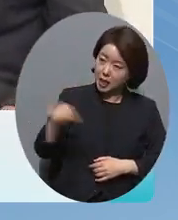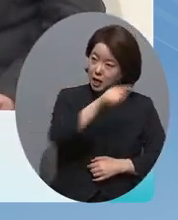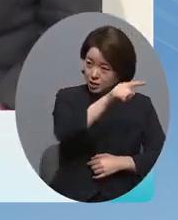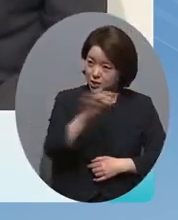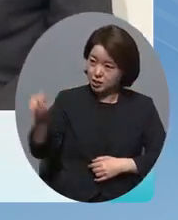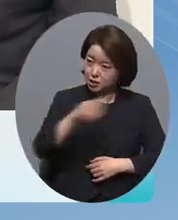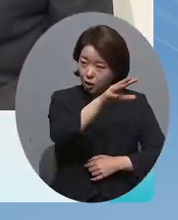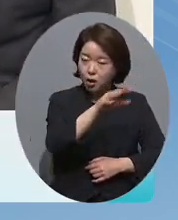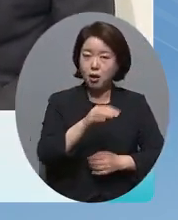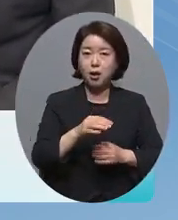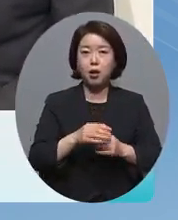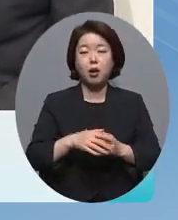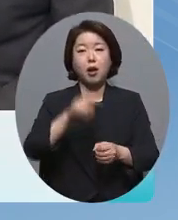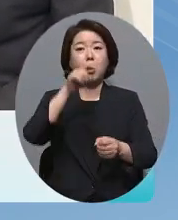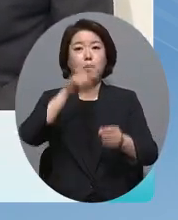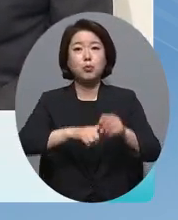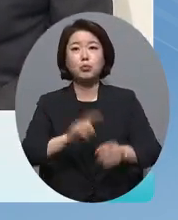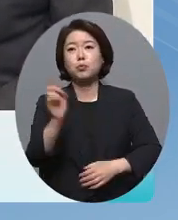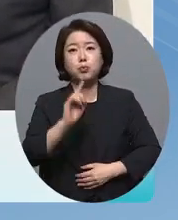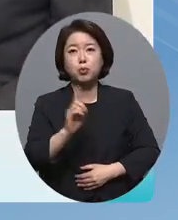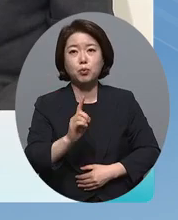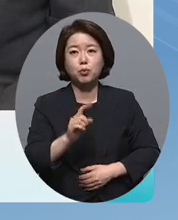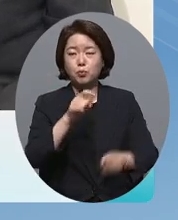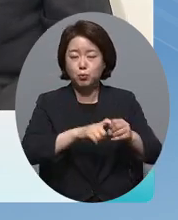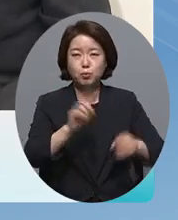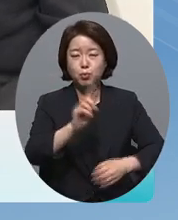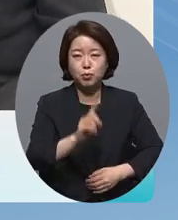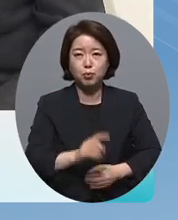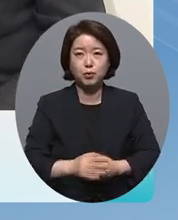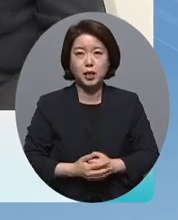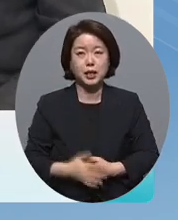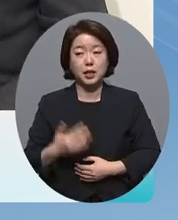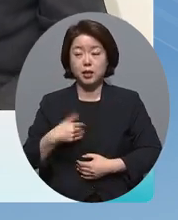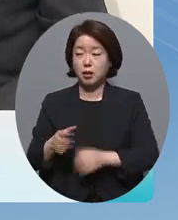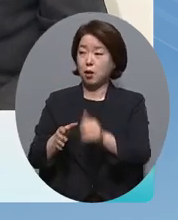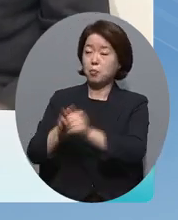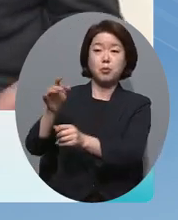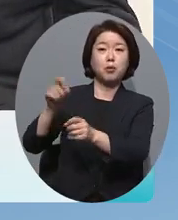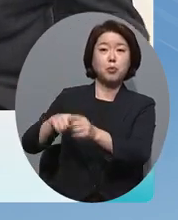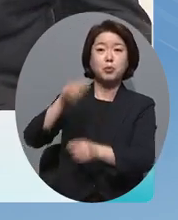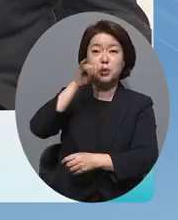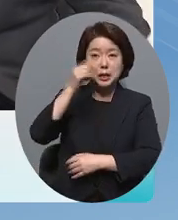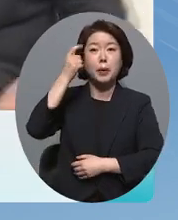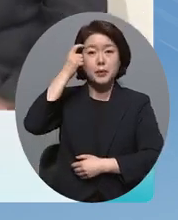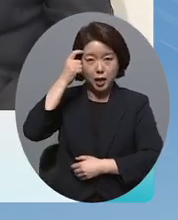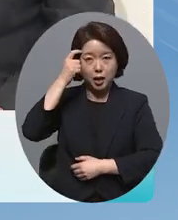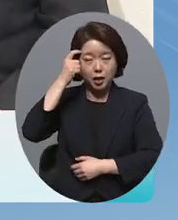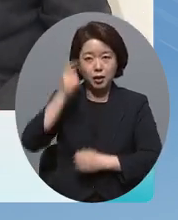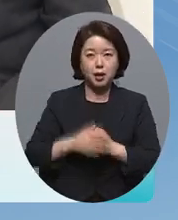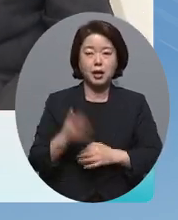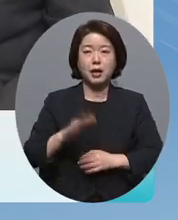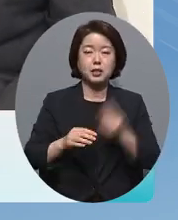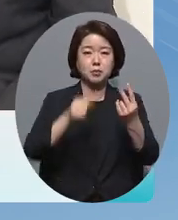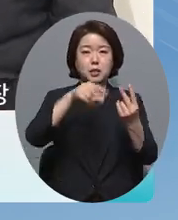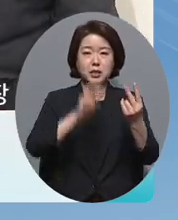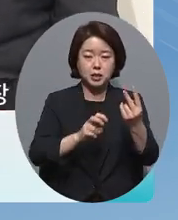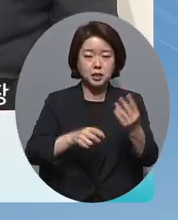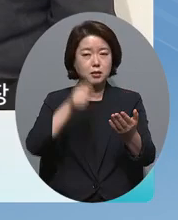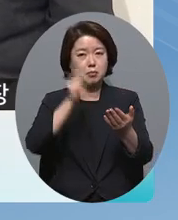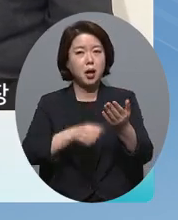그게 무슨 목적으로 주장했을까요 저는 비방 목적이 있었다고 생각을 합니다만 이심판기를 한번